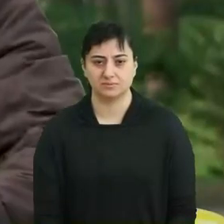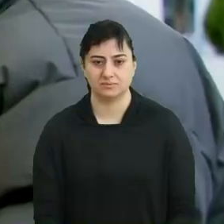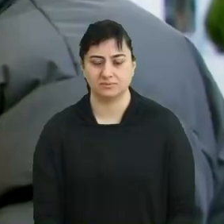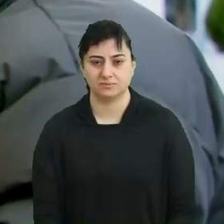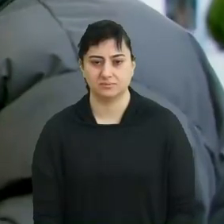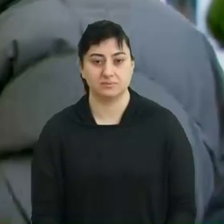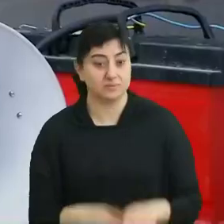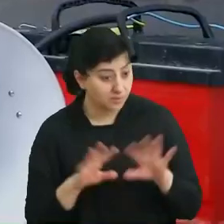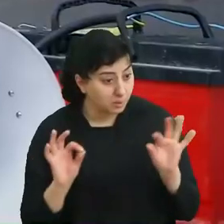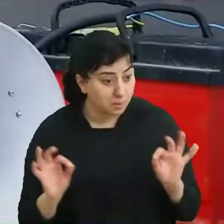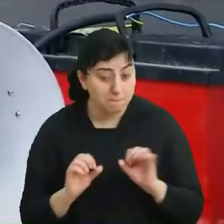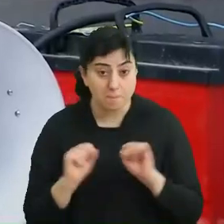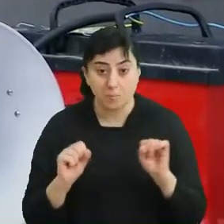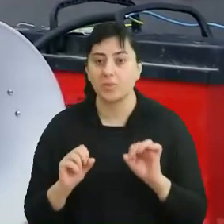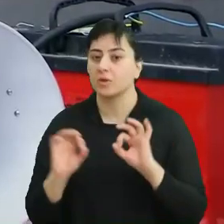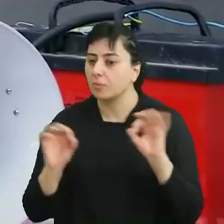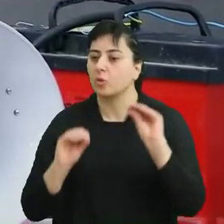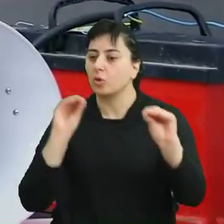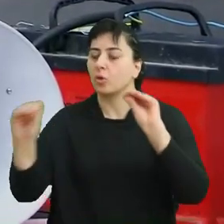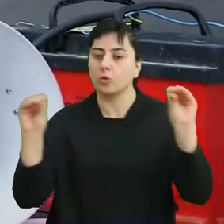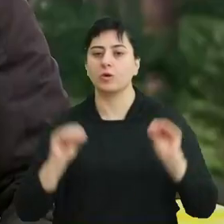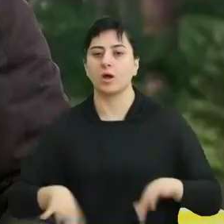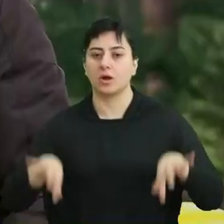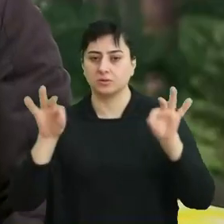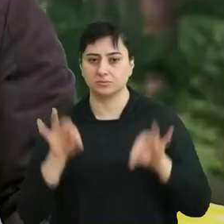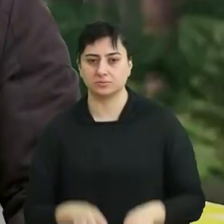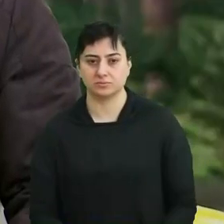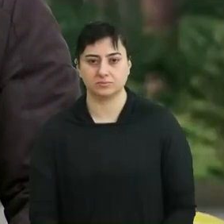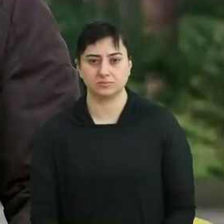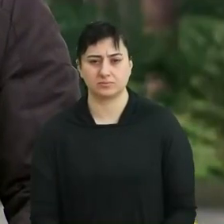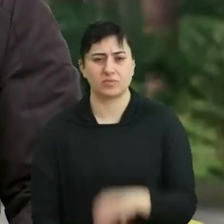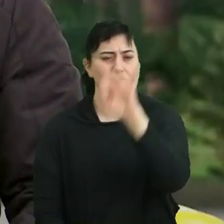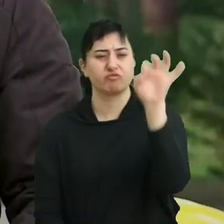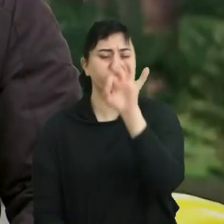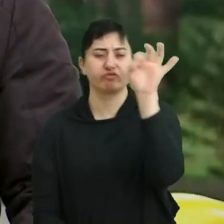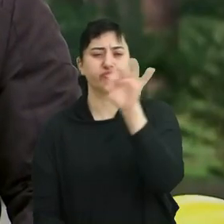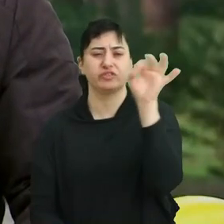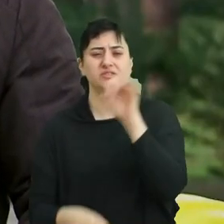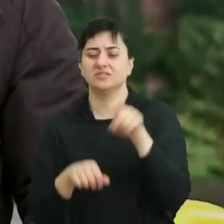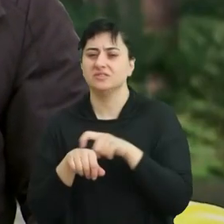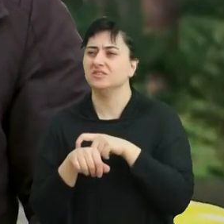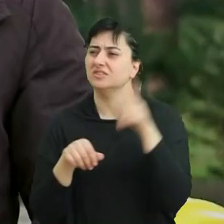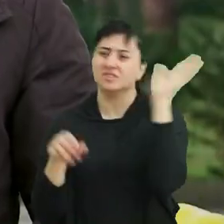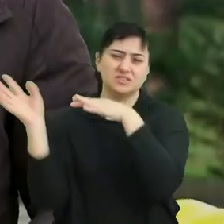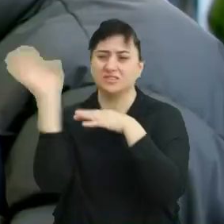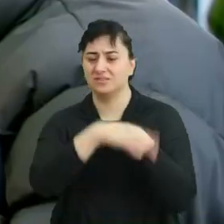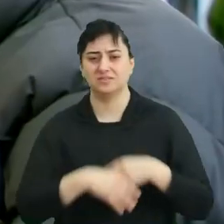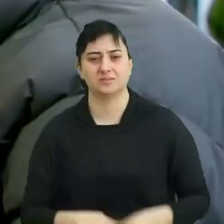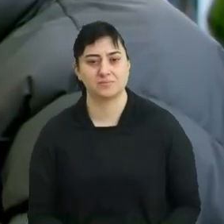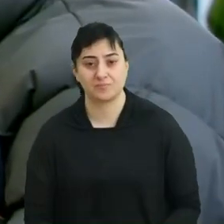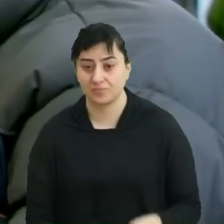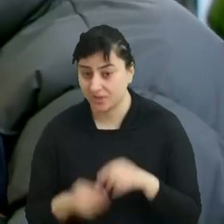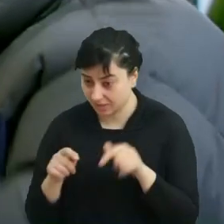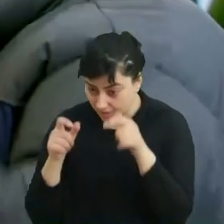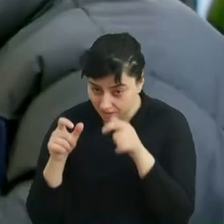ünitesi. Doğru yerlere yerleştirelim değil mi? Kolonların hepsine dinamitleri koyduk. İri bir sinek Nurhan'ın musallat olmuş. Sinek nereden çıktı şimdi? Anneden